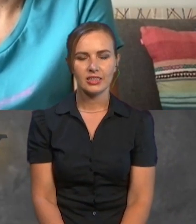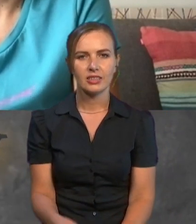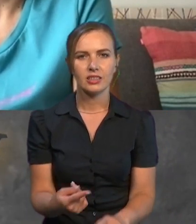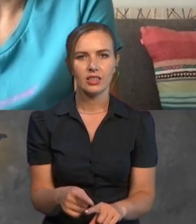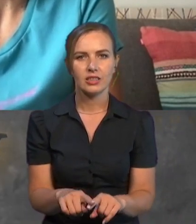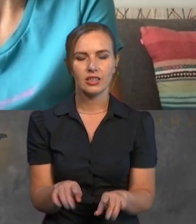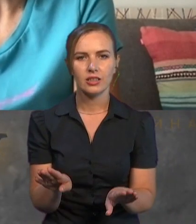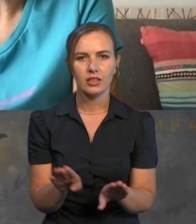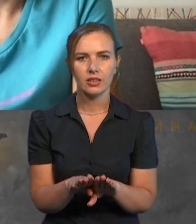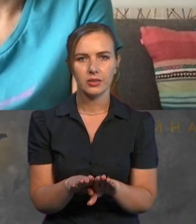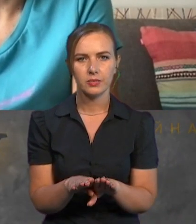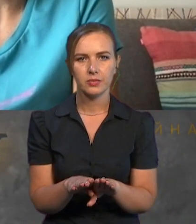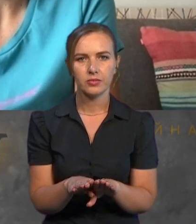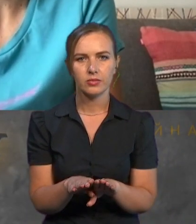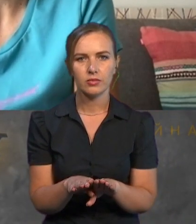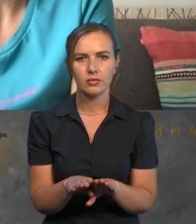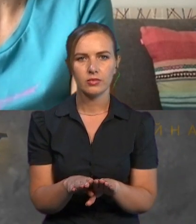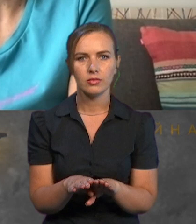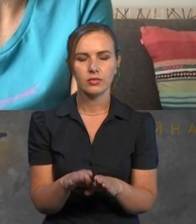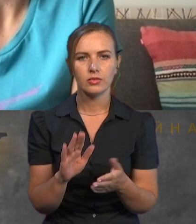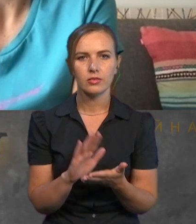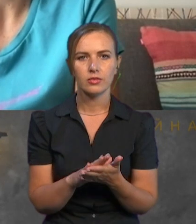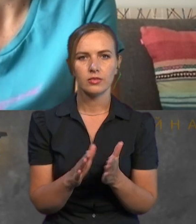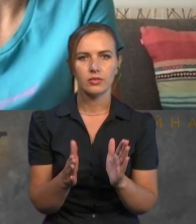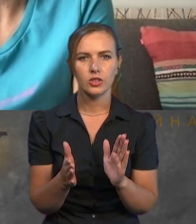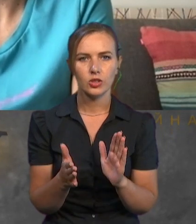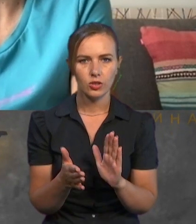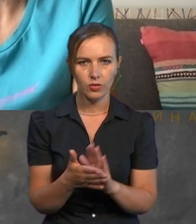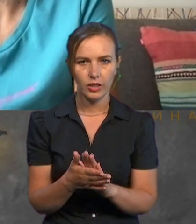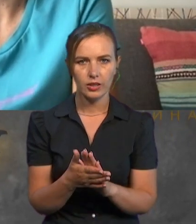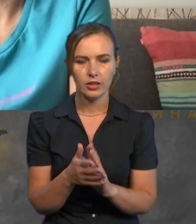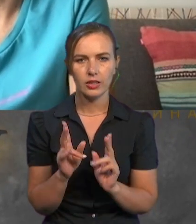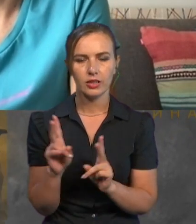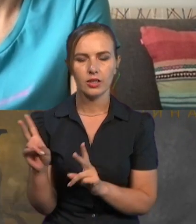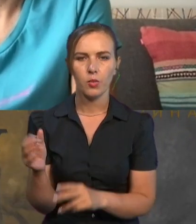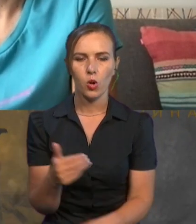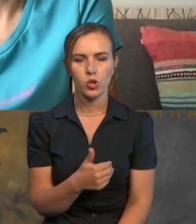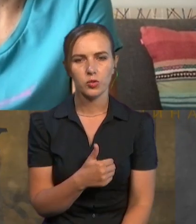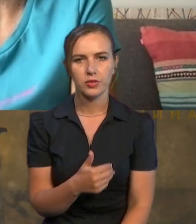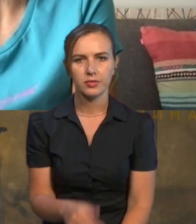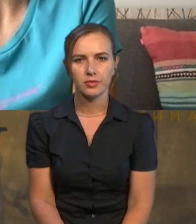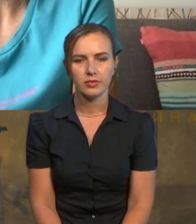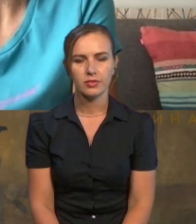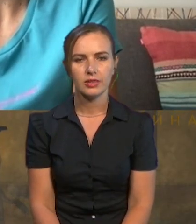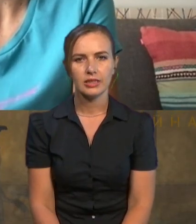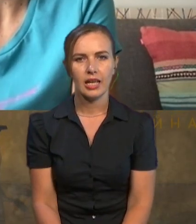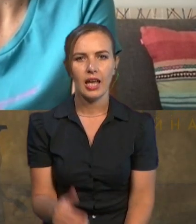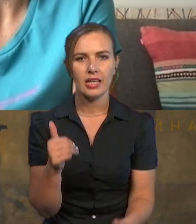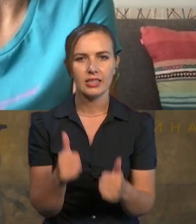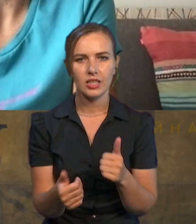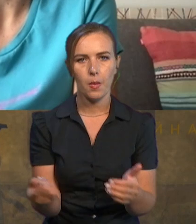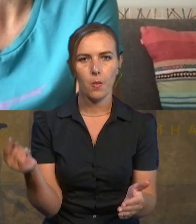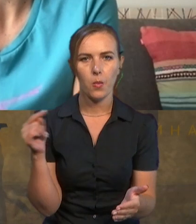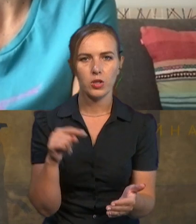так, ми договорюємося з ким хочемо. І за рейтингом ми